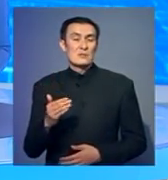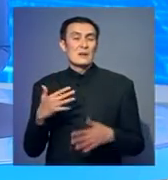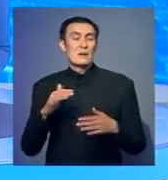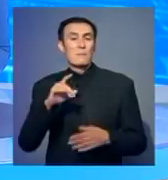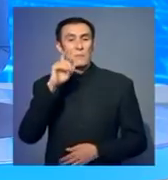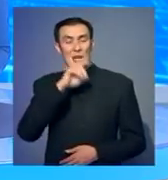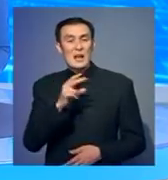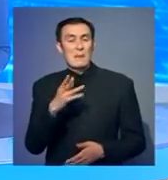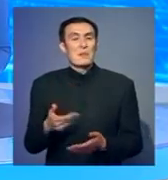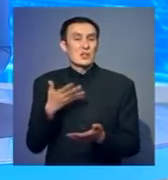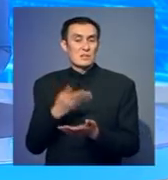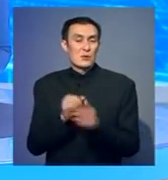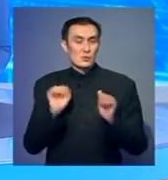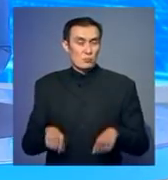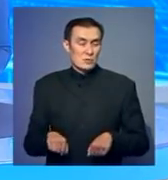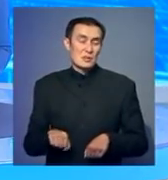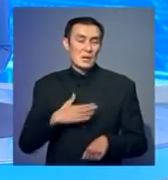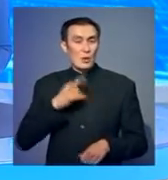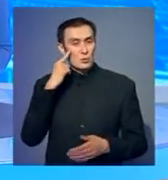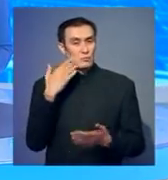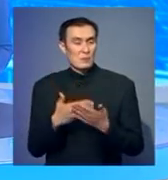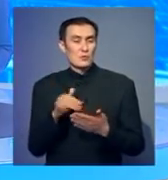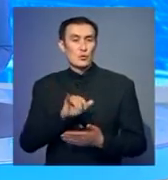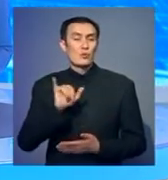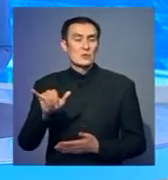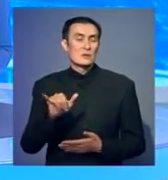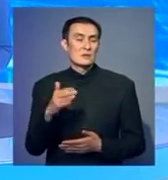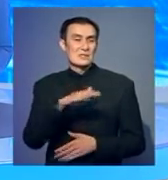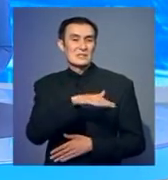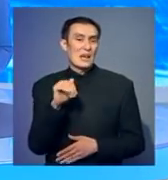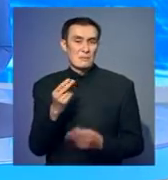платежеспособности, я предполагаю, у них в основном займы